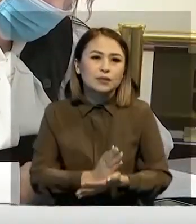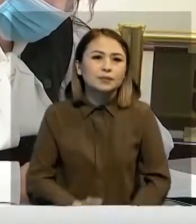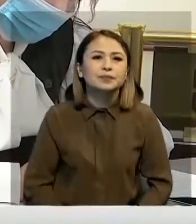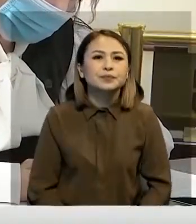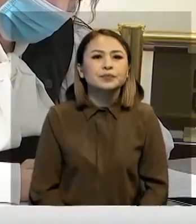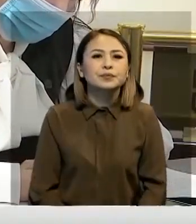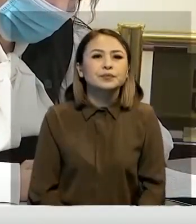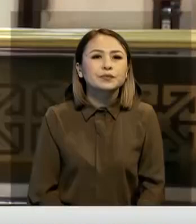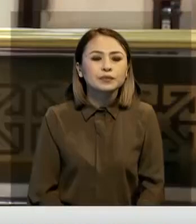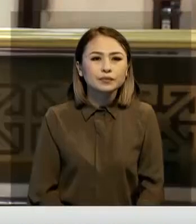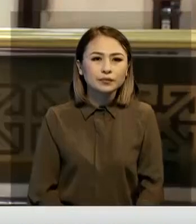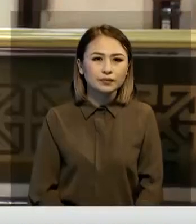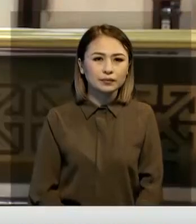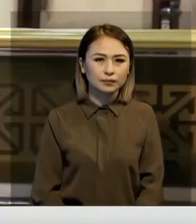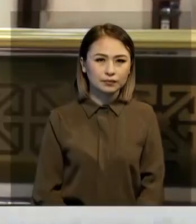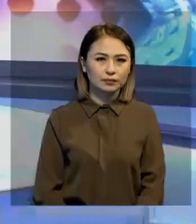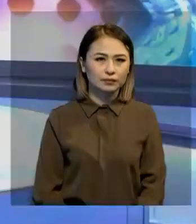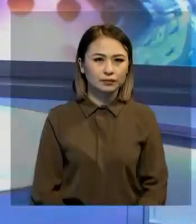істейді.